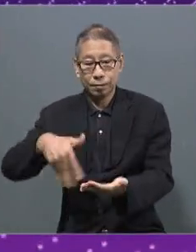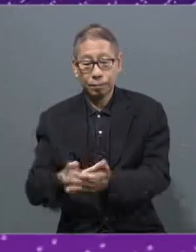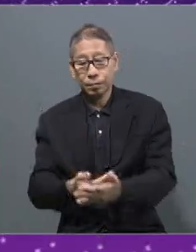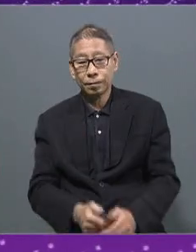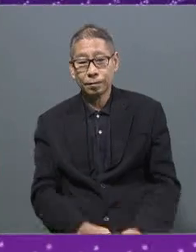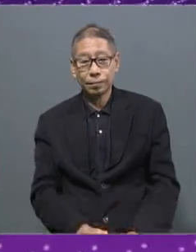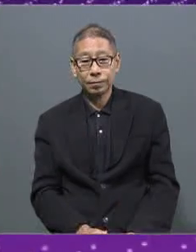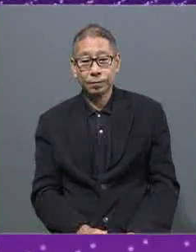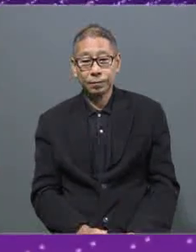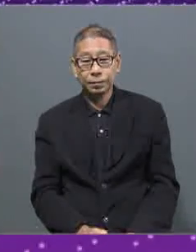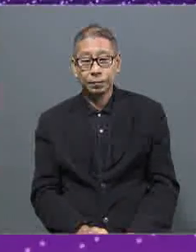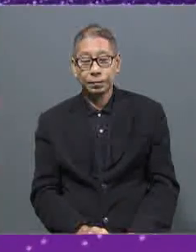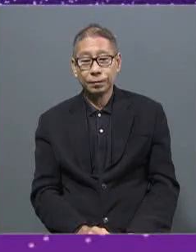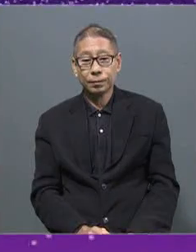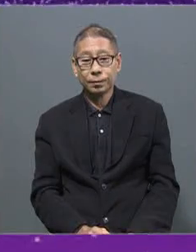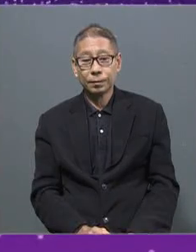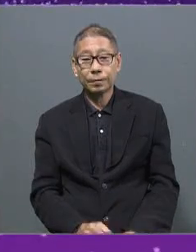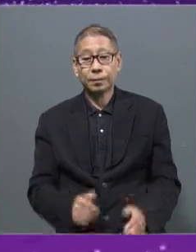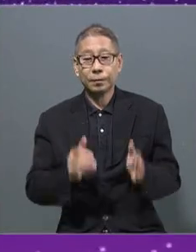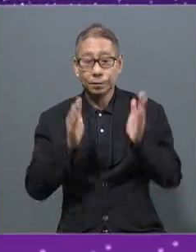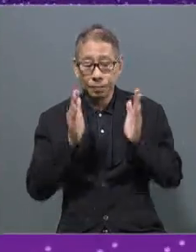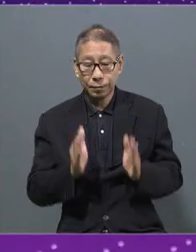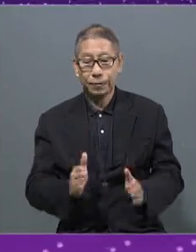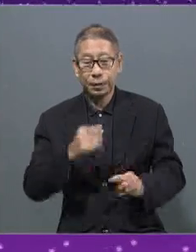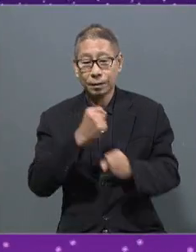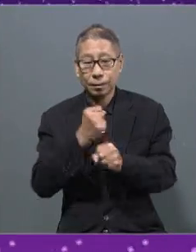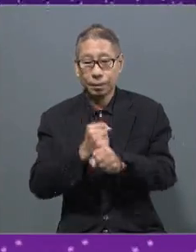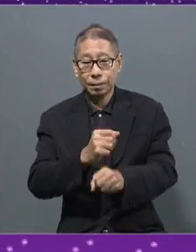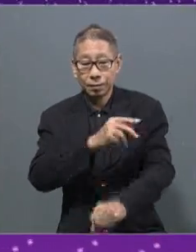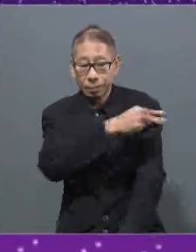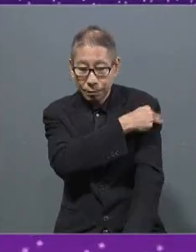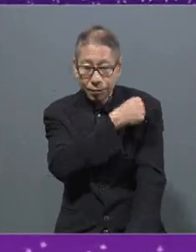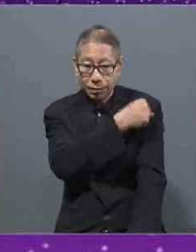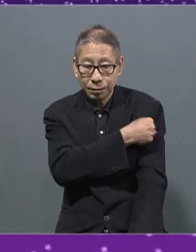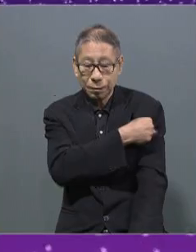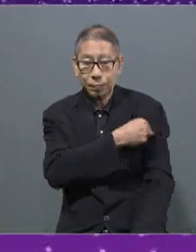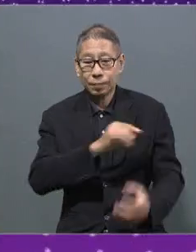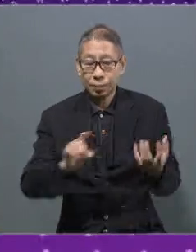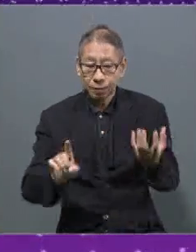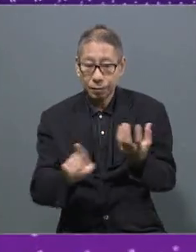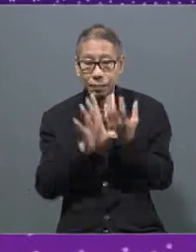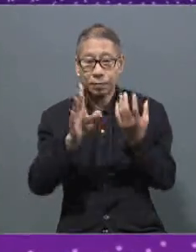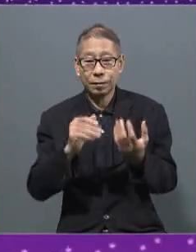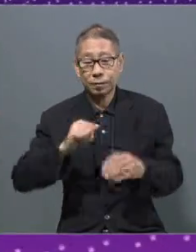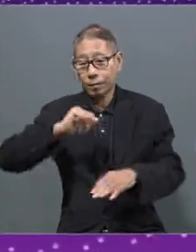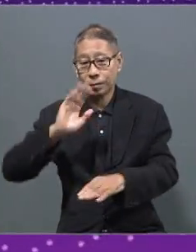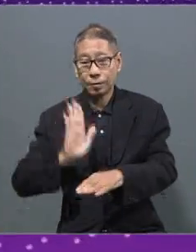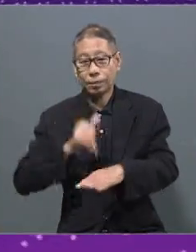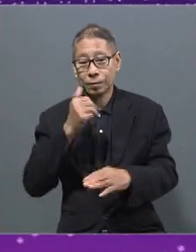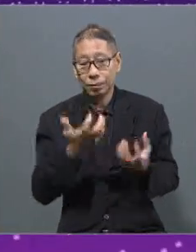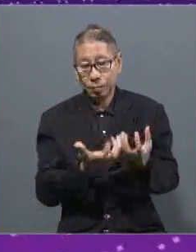คะ สำหรับบุคลากรในทีมนี้ก็ถือว่าเป็นทีมที่มีศักยภาพคล่องตัวทางด้านบุคลากรเครื่